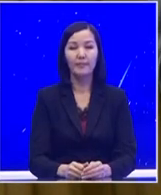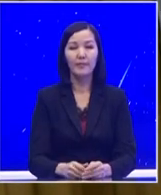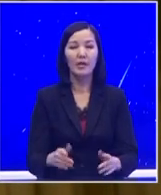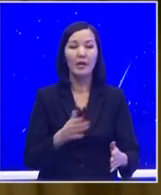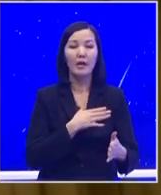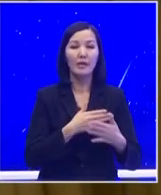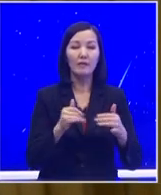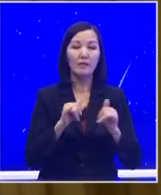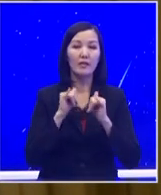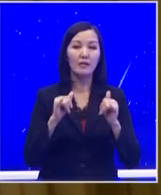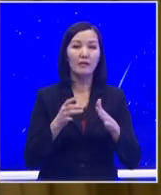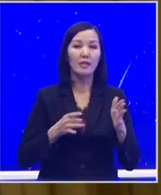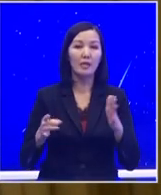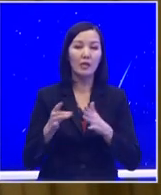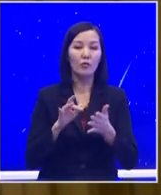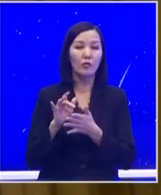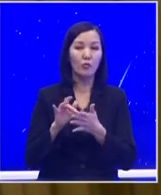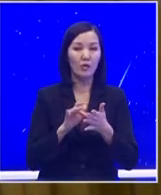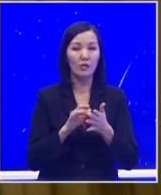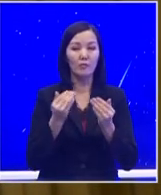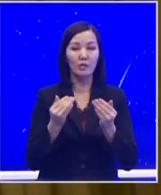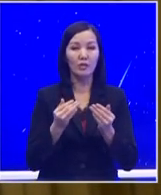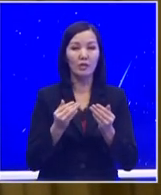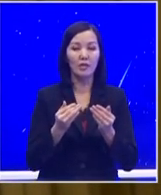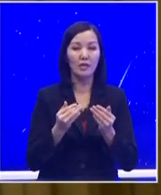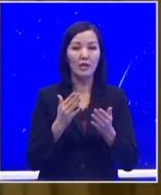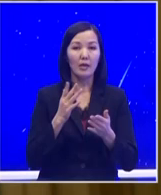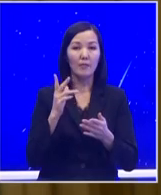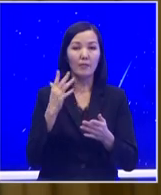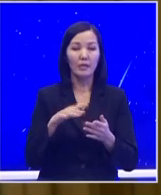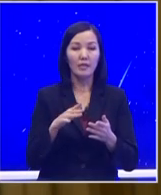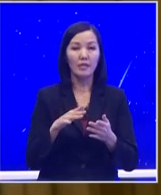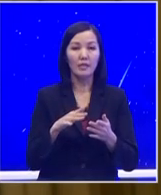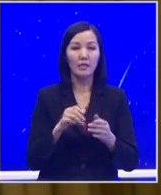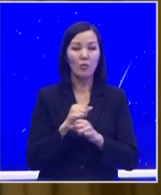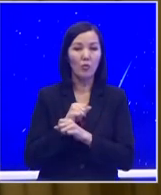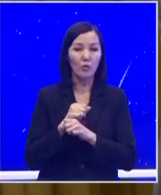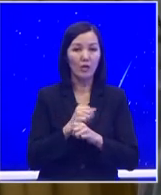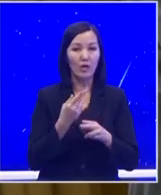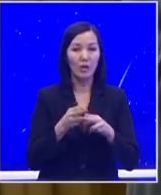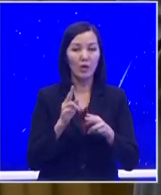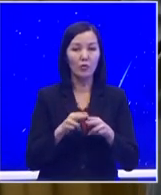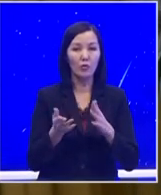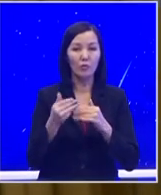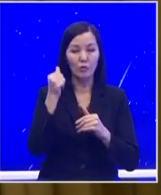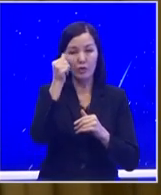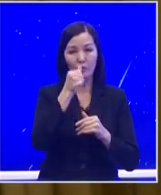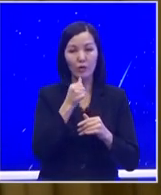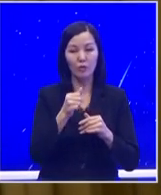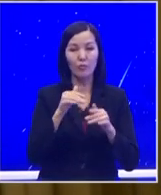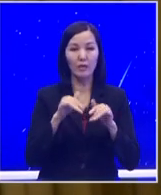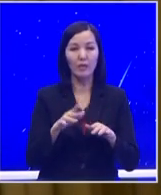Активно развивается в районе сфера туризма. Сейчас в регионе функционируют более 50 зон отдыха, которые в прошлом году приняли